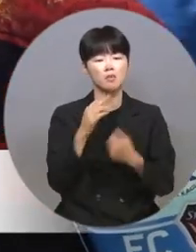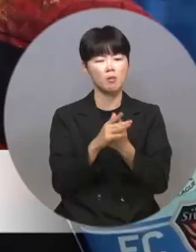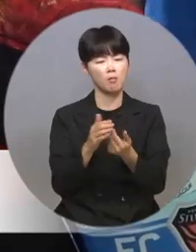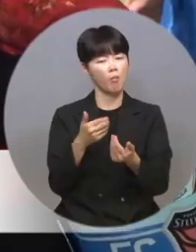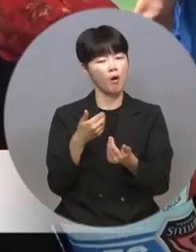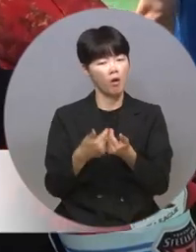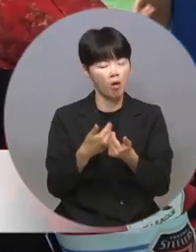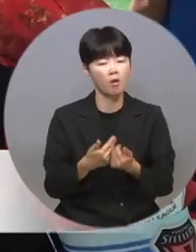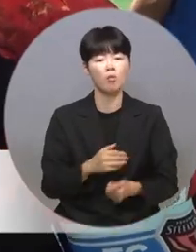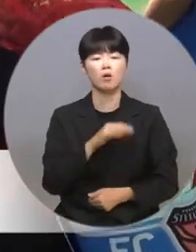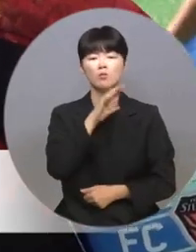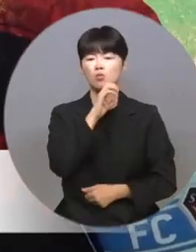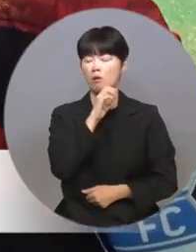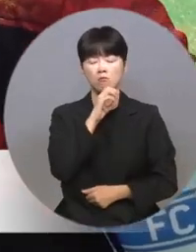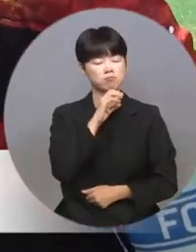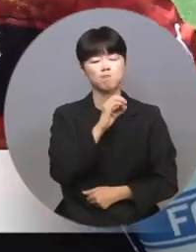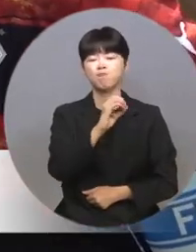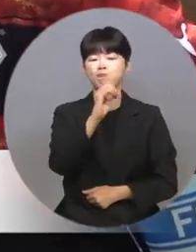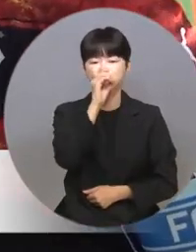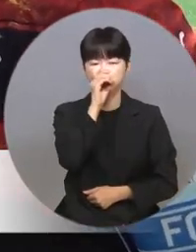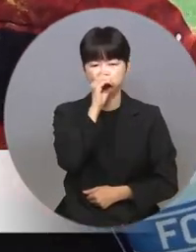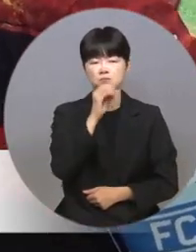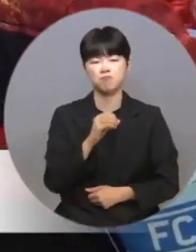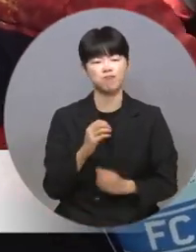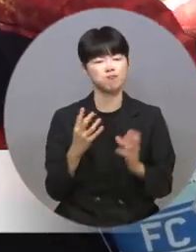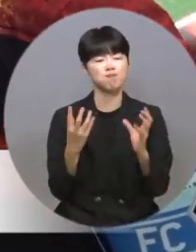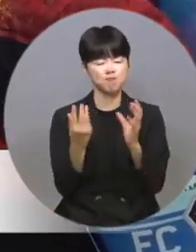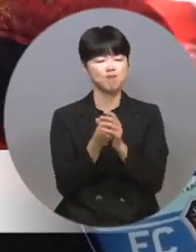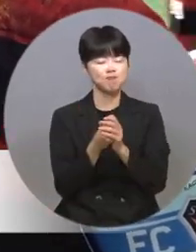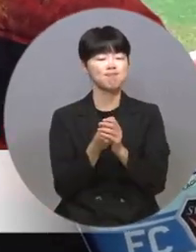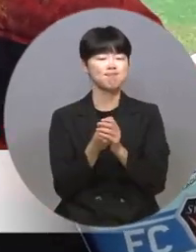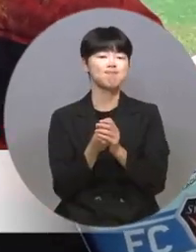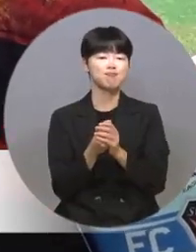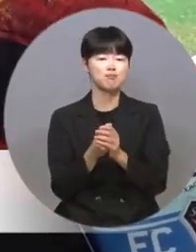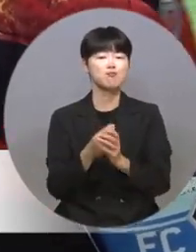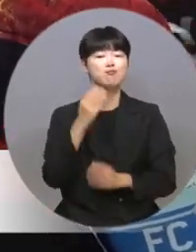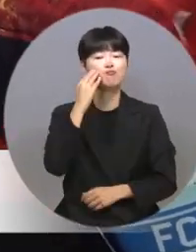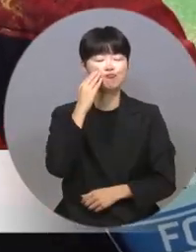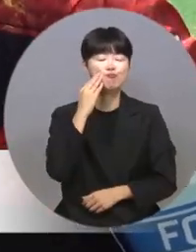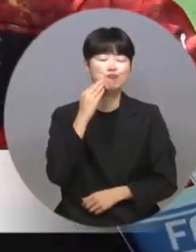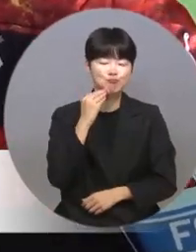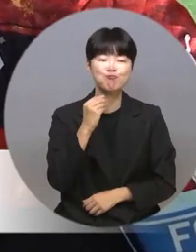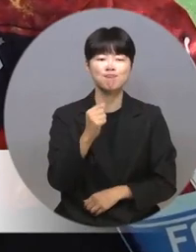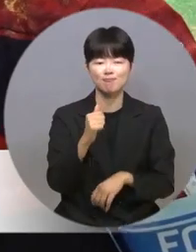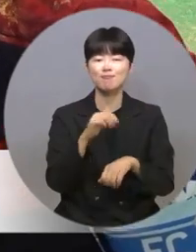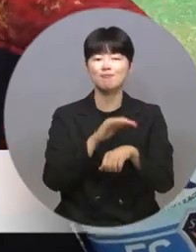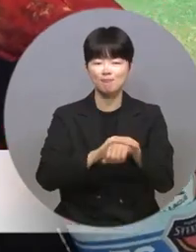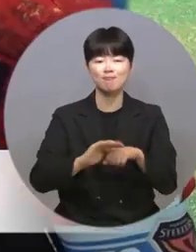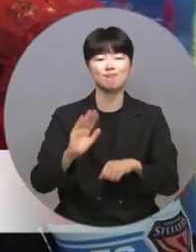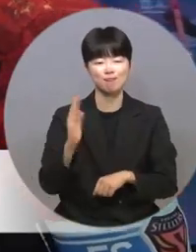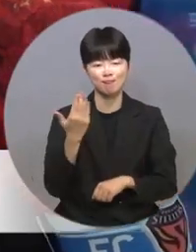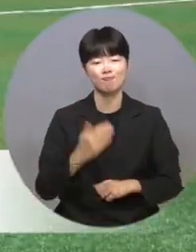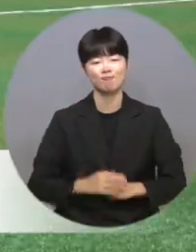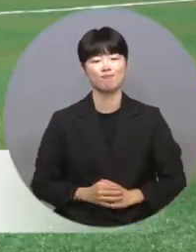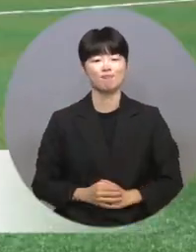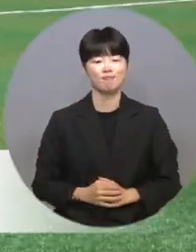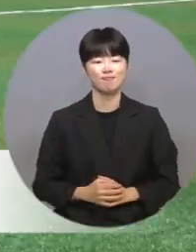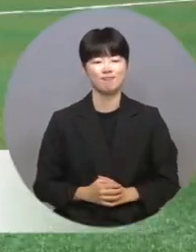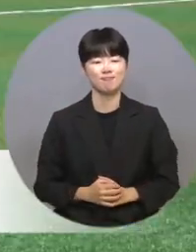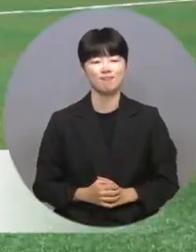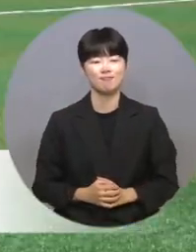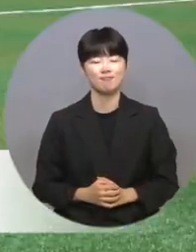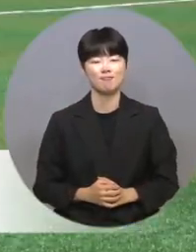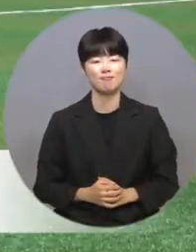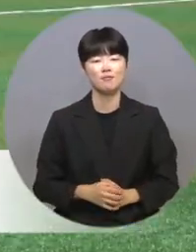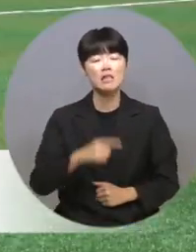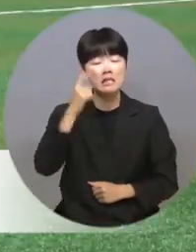그래서 더욱더 뭐 저희는 이질감이라든지 이런 뭐 불평, 불만 이런 게 전혀 없습니다. 지적